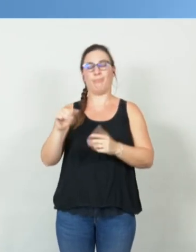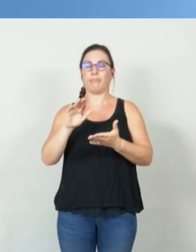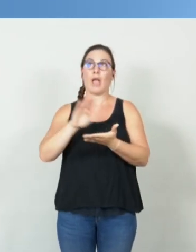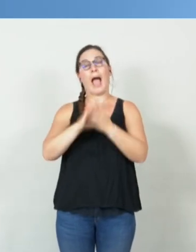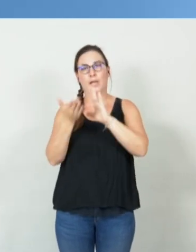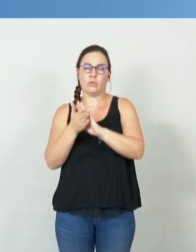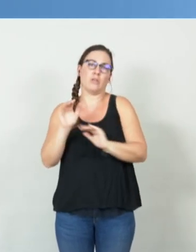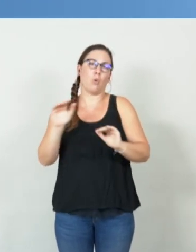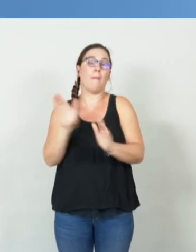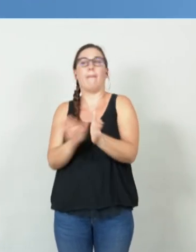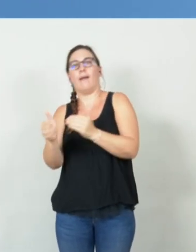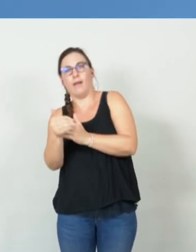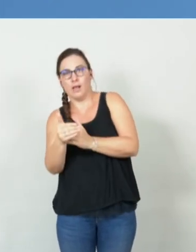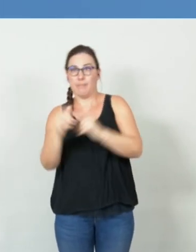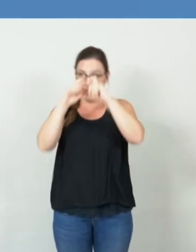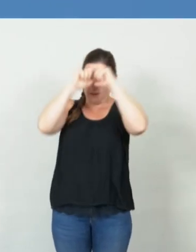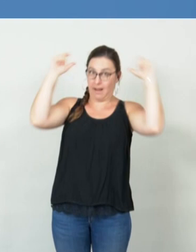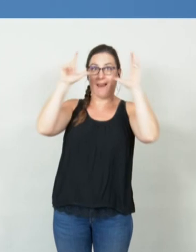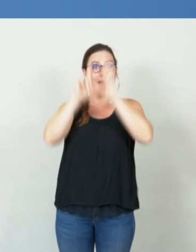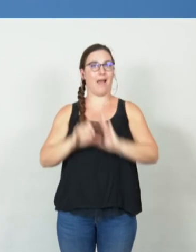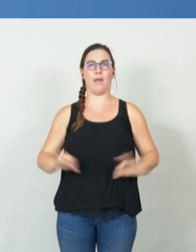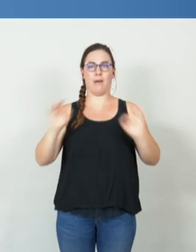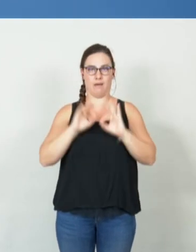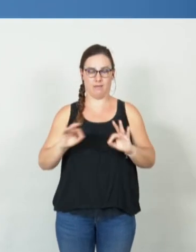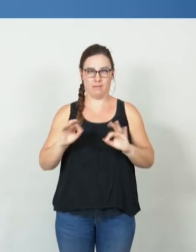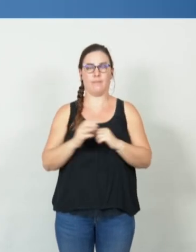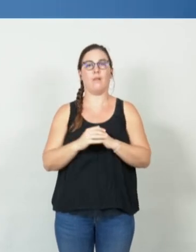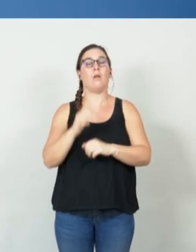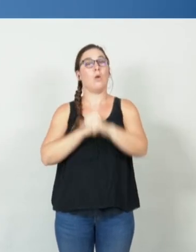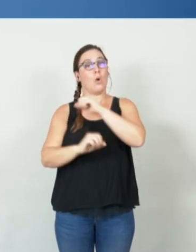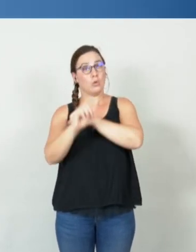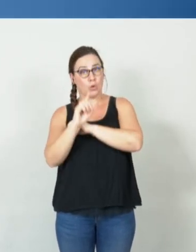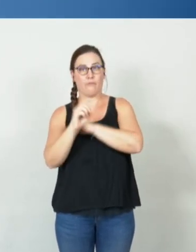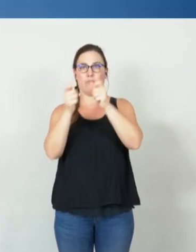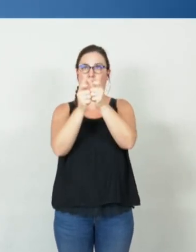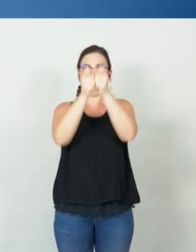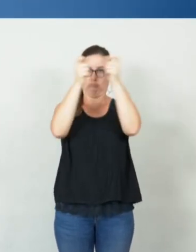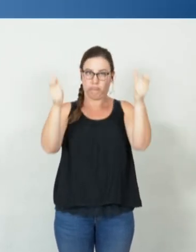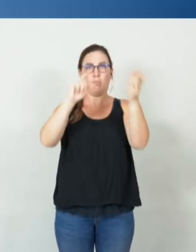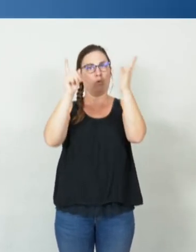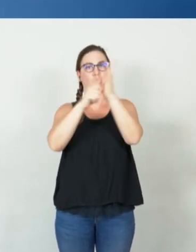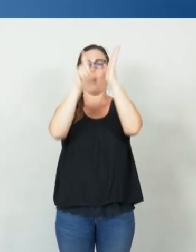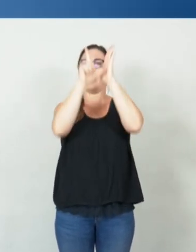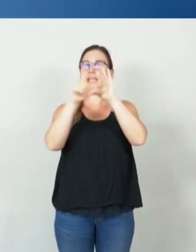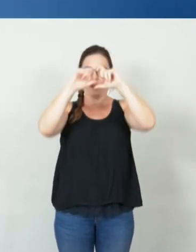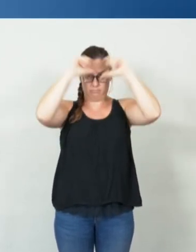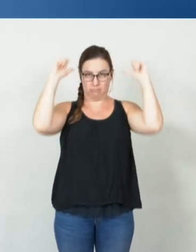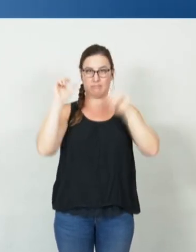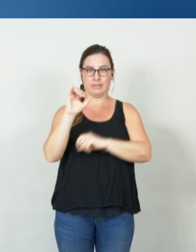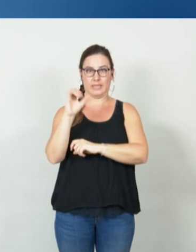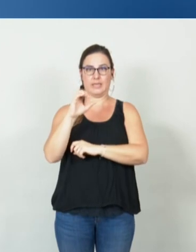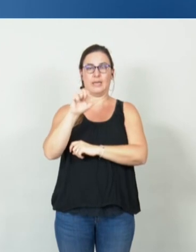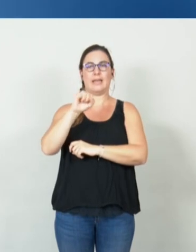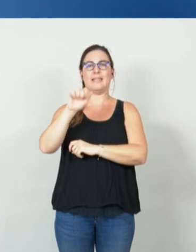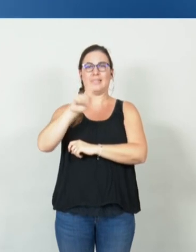de fait mais en tout cas ils ont pas d'existence légale le seul organisme qui a une existence légale c'est la SIG